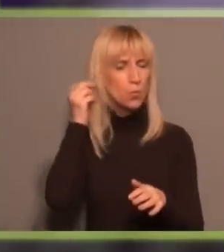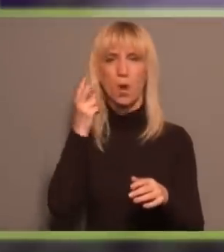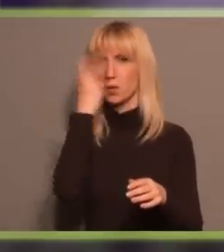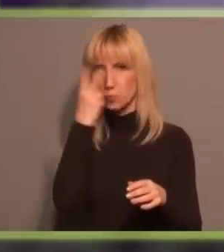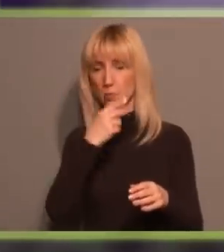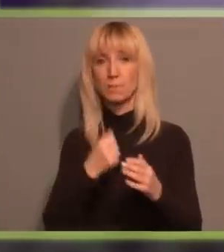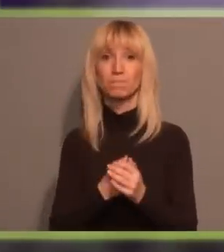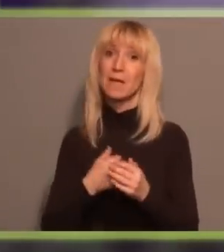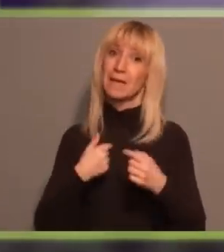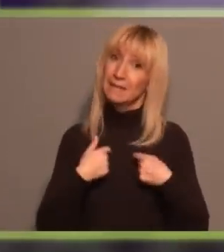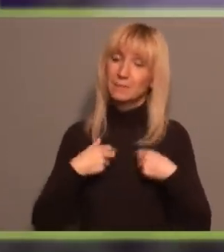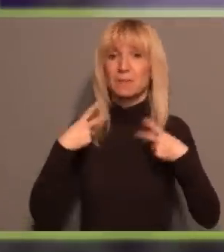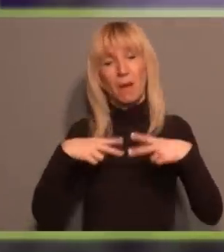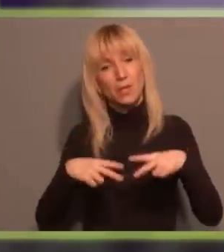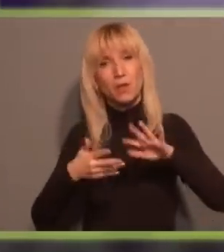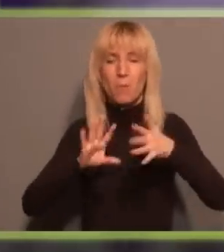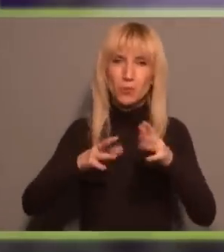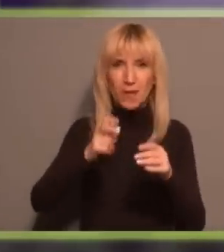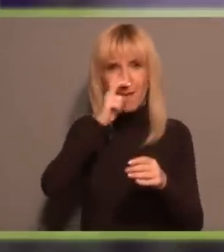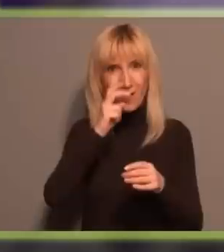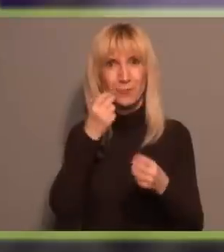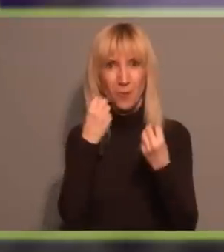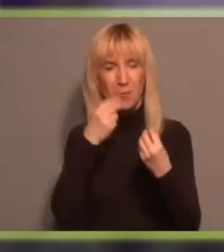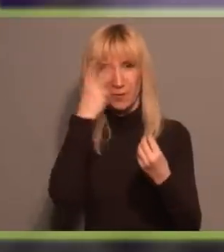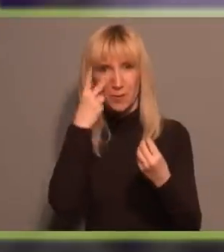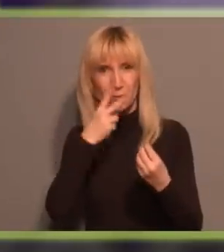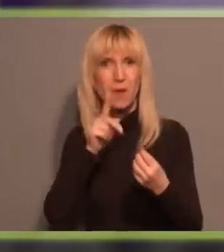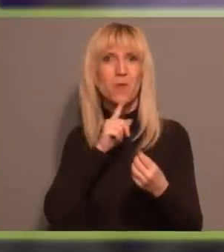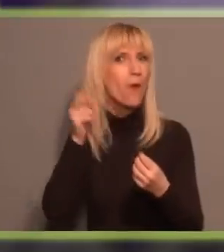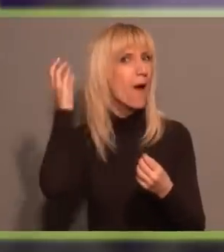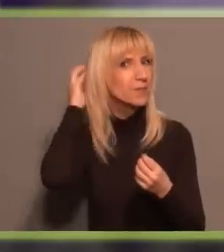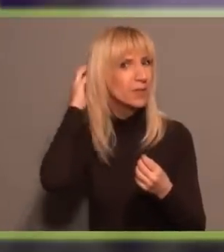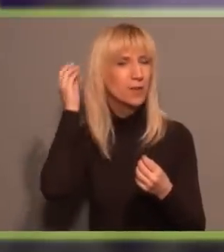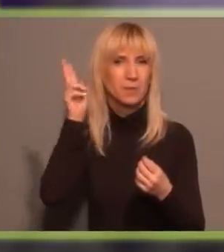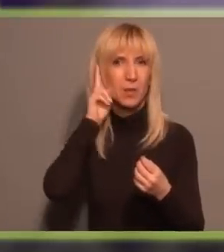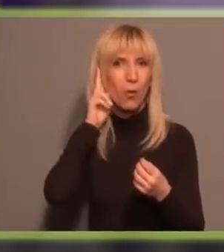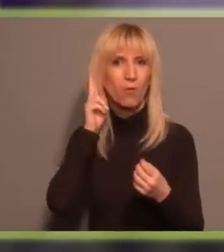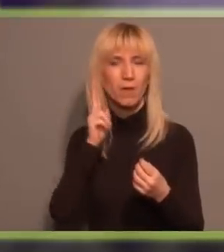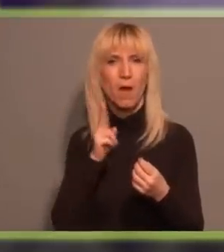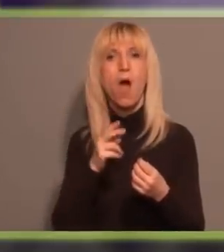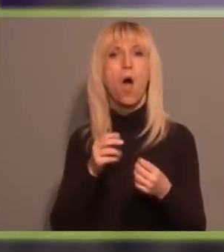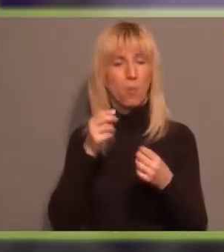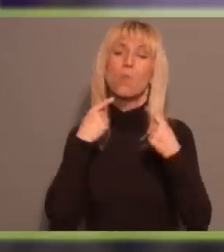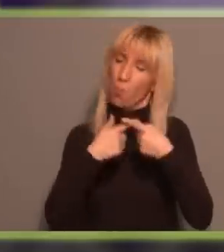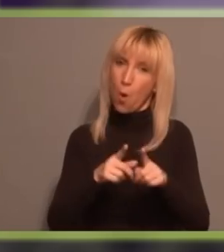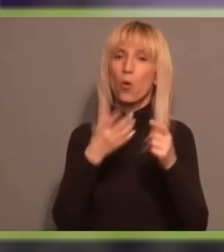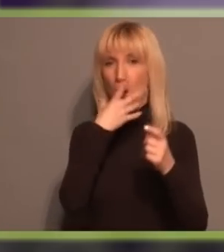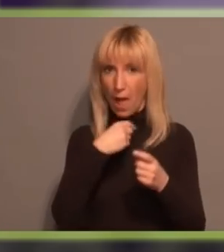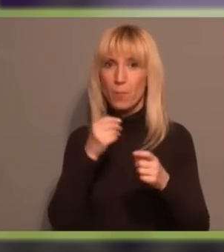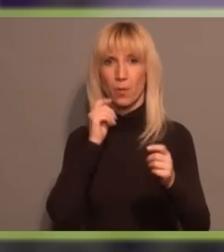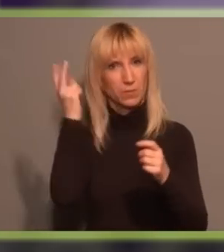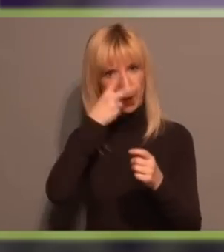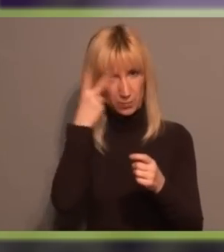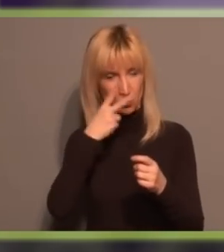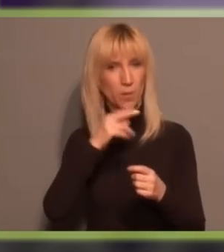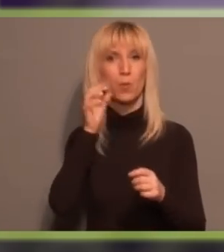sam mislila da ja ne mogu da razumem ni. Ja mogu da razumem normalnim ljudima, ja se plašim da ću ipak razumeti i koji